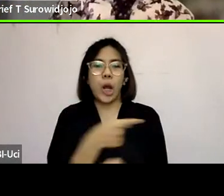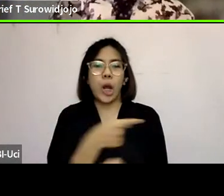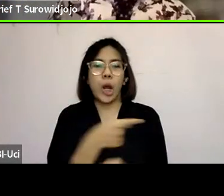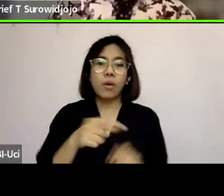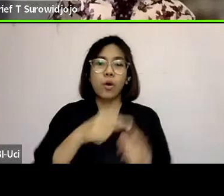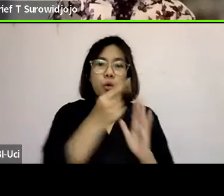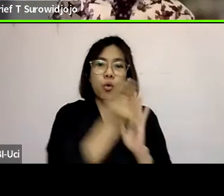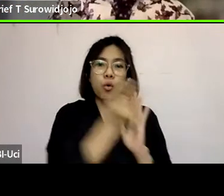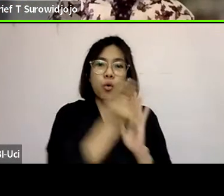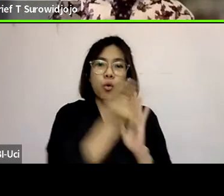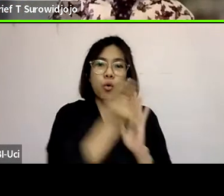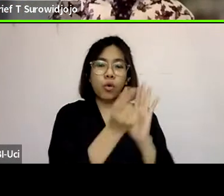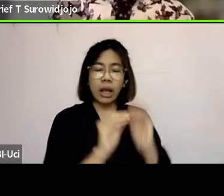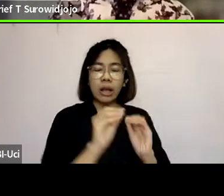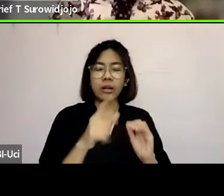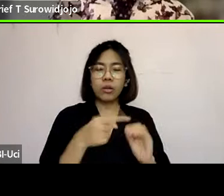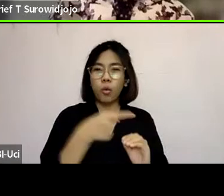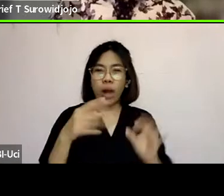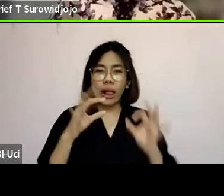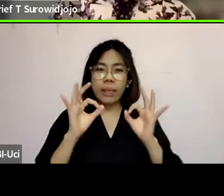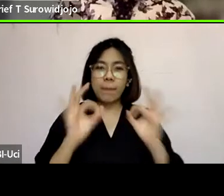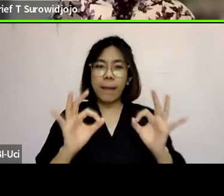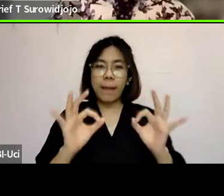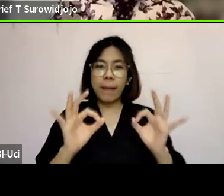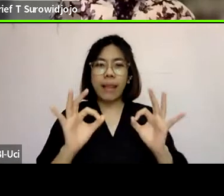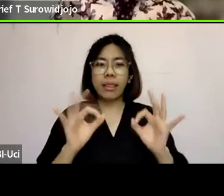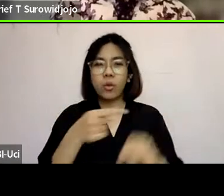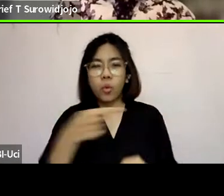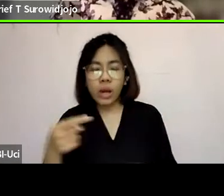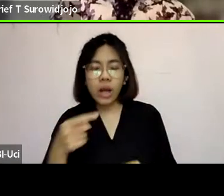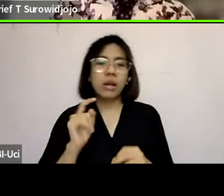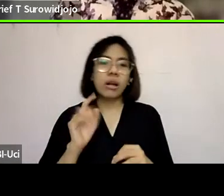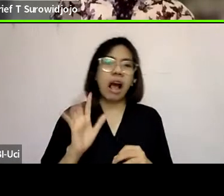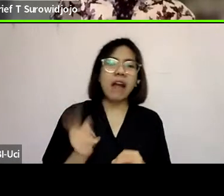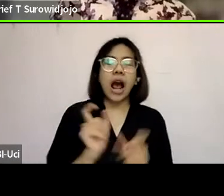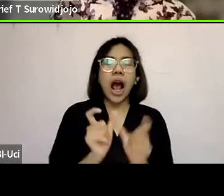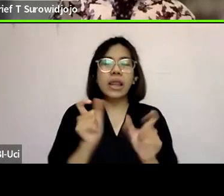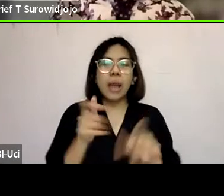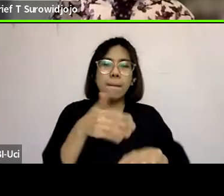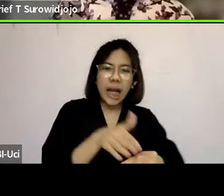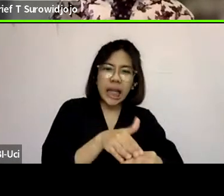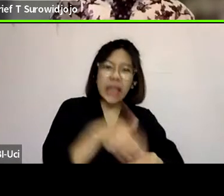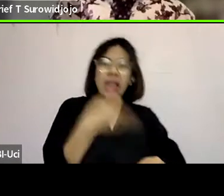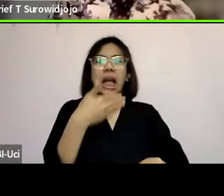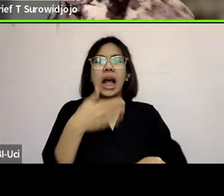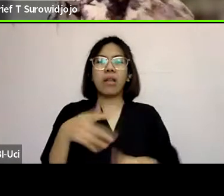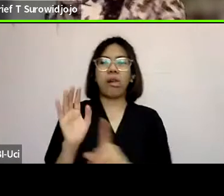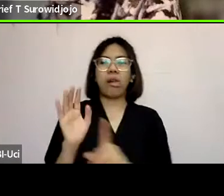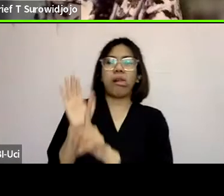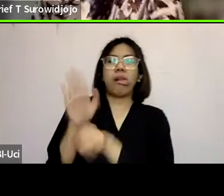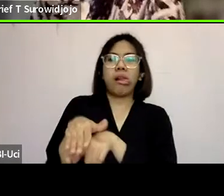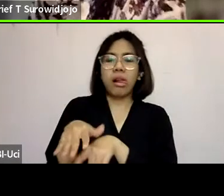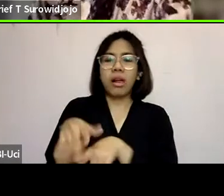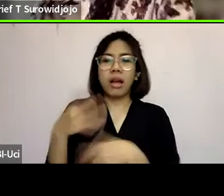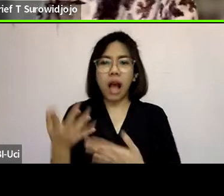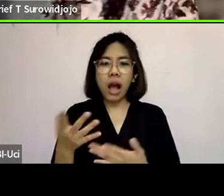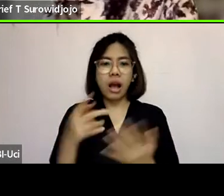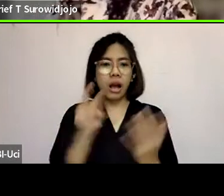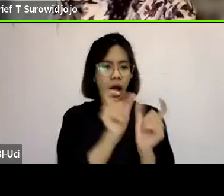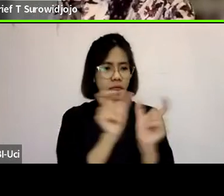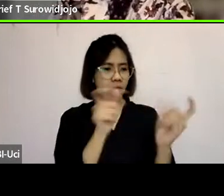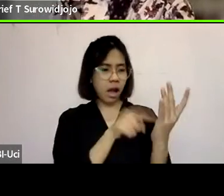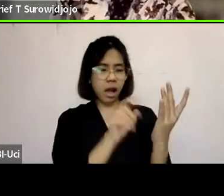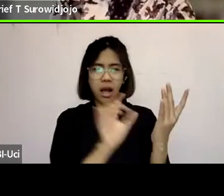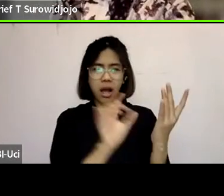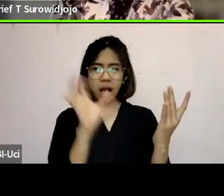seseorang yang memilih kata-kata yang dianggap menghina dan merendahkan orang lain bisa dengan mudah dituntut dan penjara gitu kuatnya